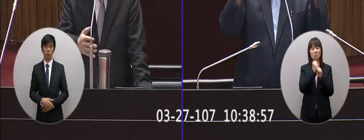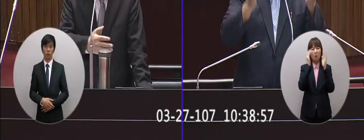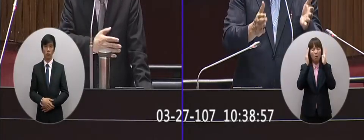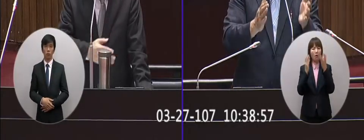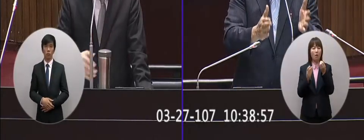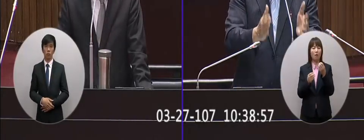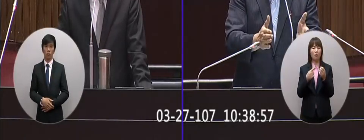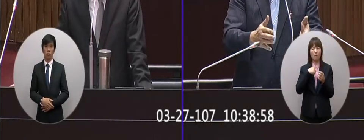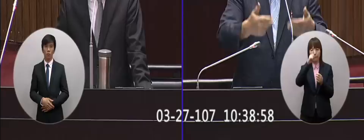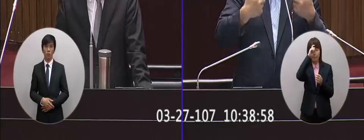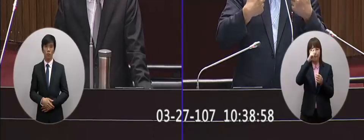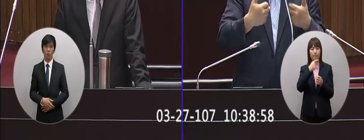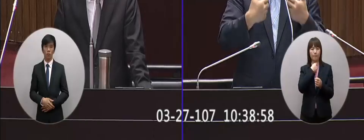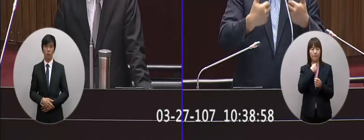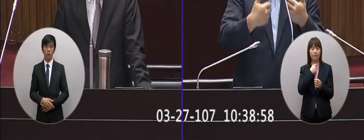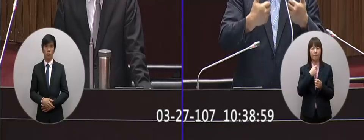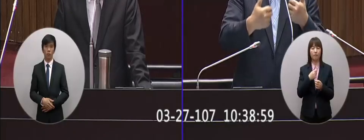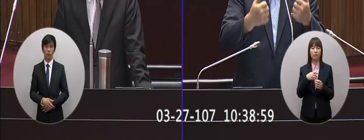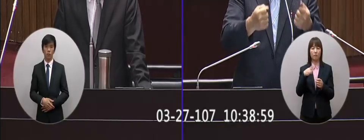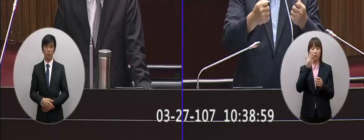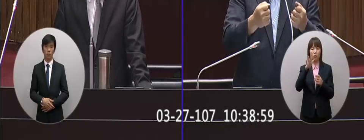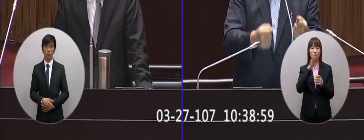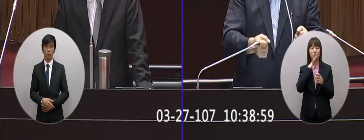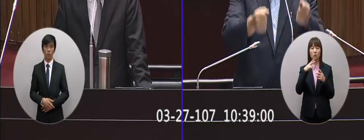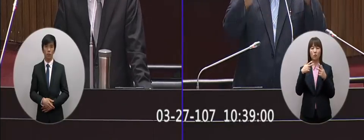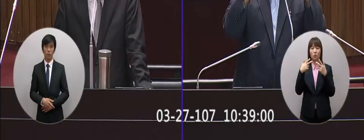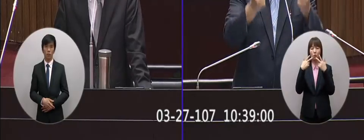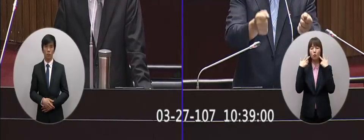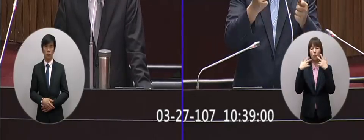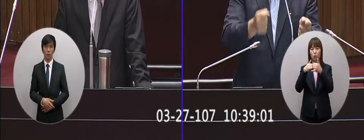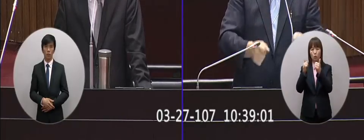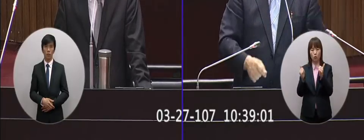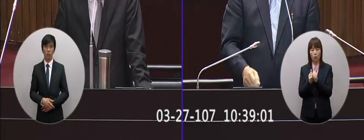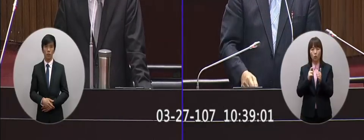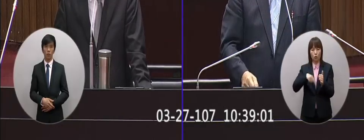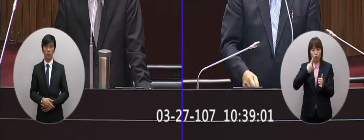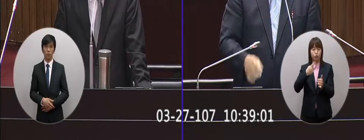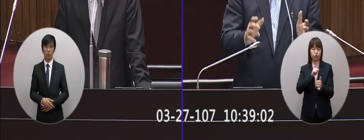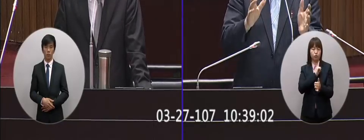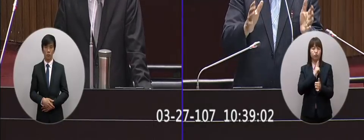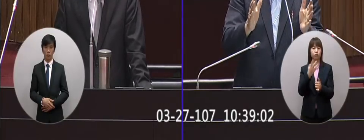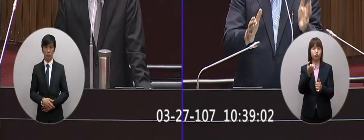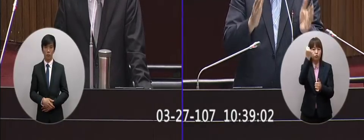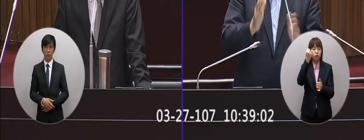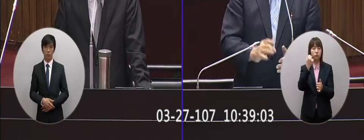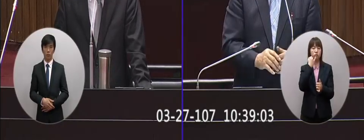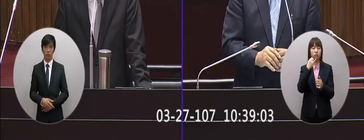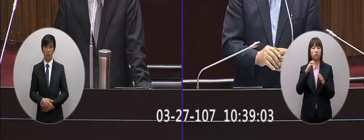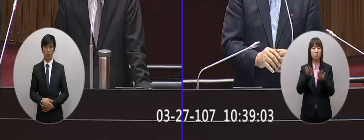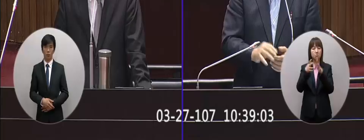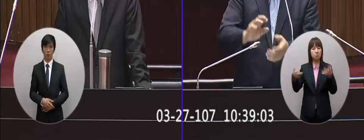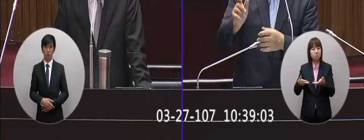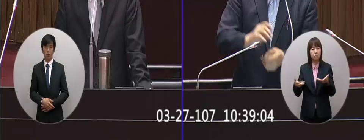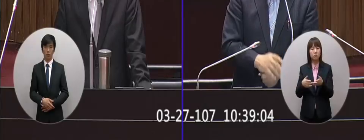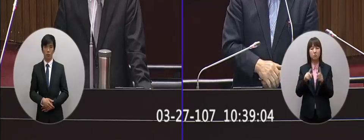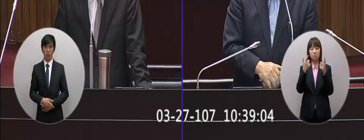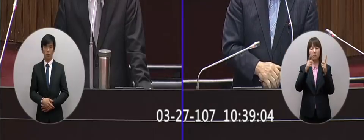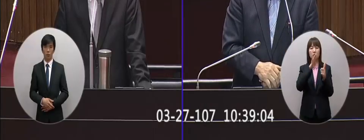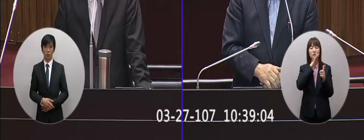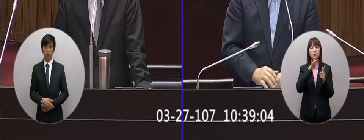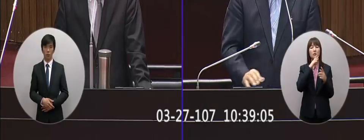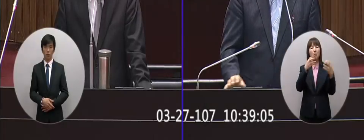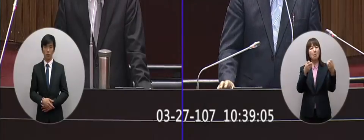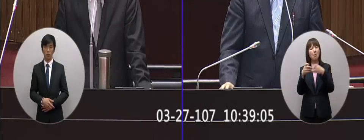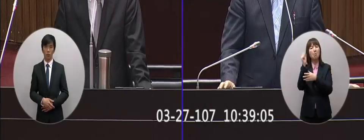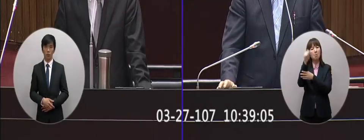因为说他， 我们要的是，我们有一些主权，有主动权，来做开发与否，不是只是资